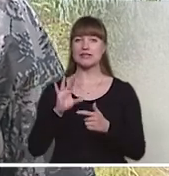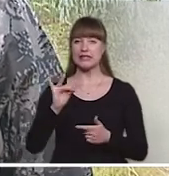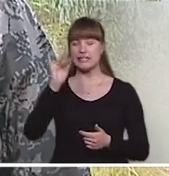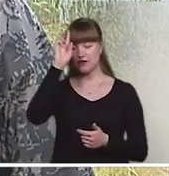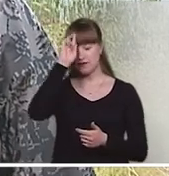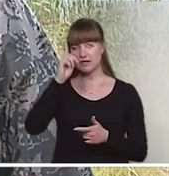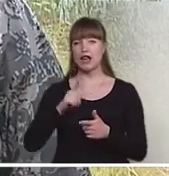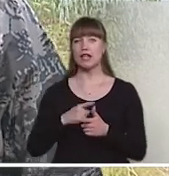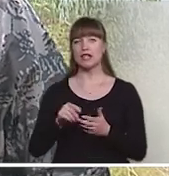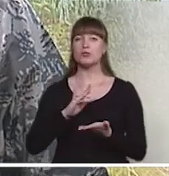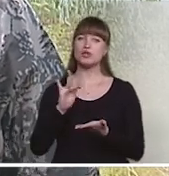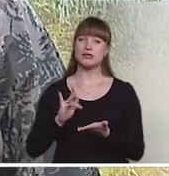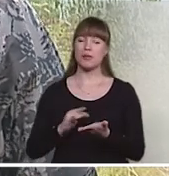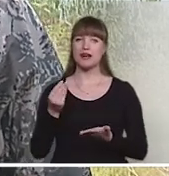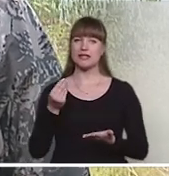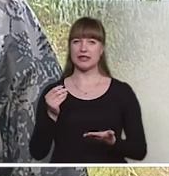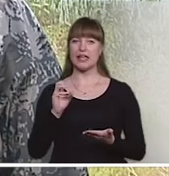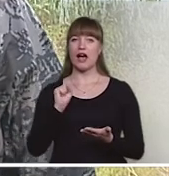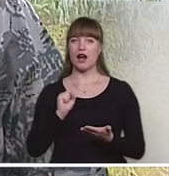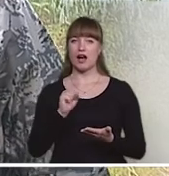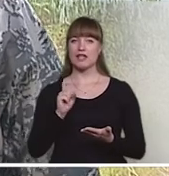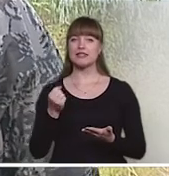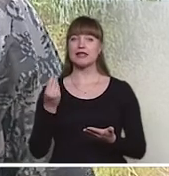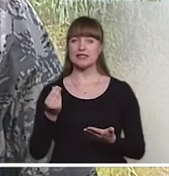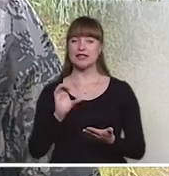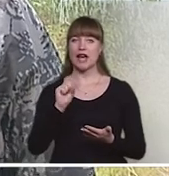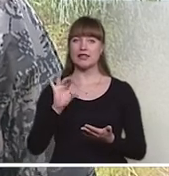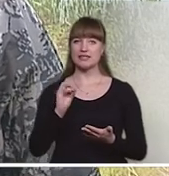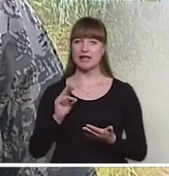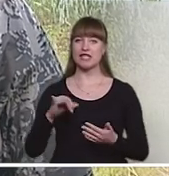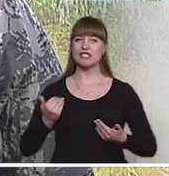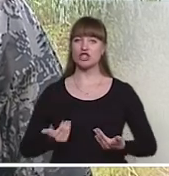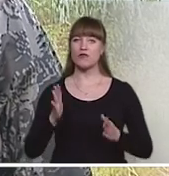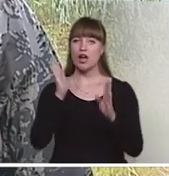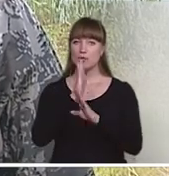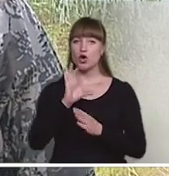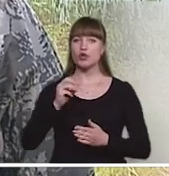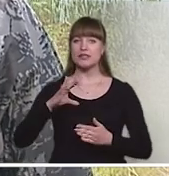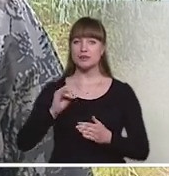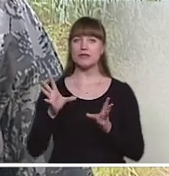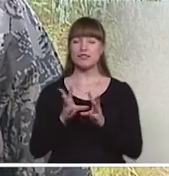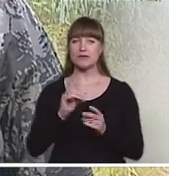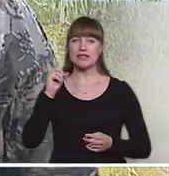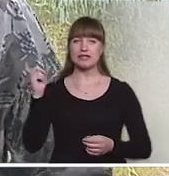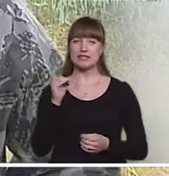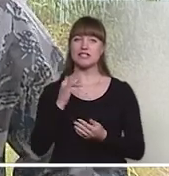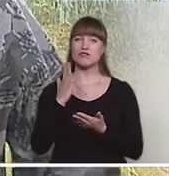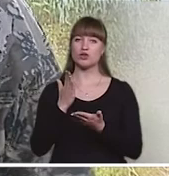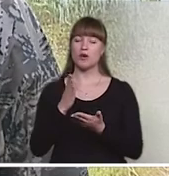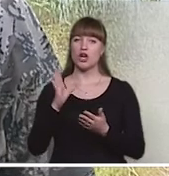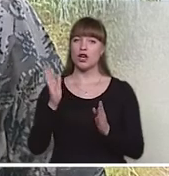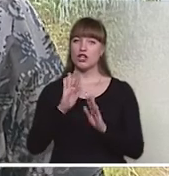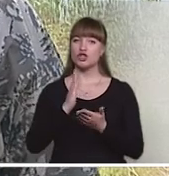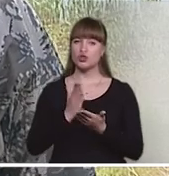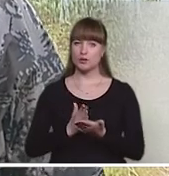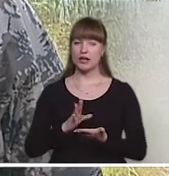и федеральные деньги, или там муниципальные, а за деньги Ассоциация «Живая природа степи» совместно с хозяйствующим